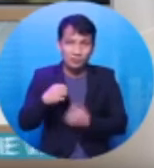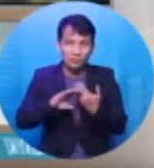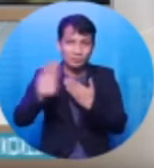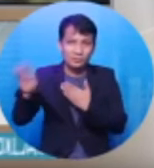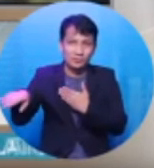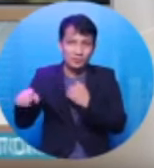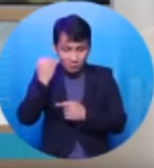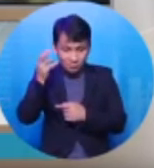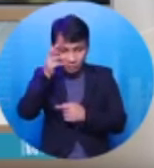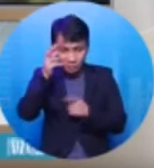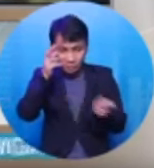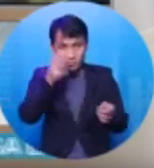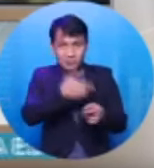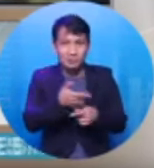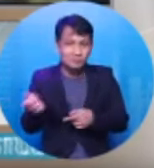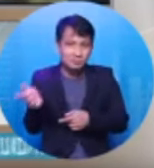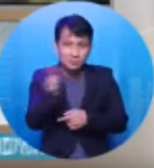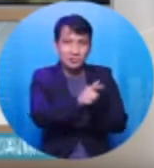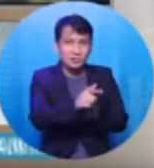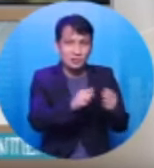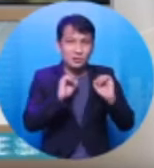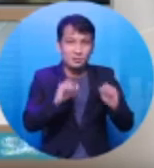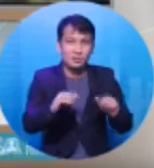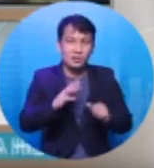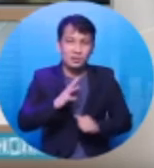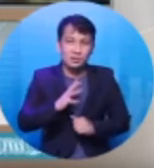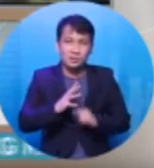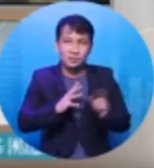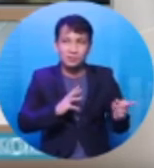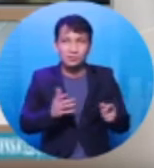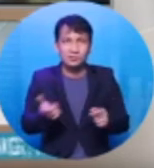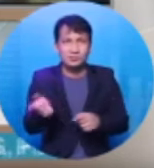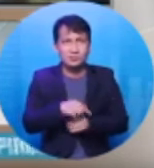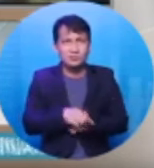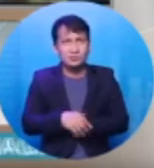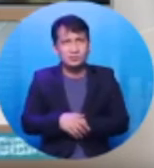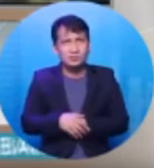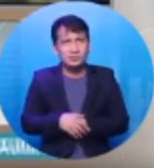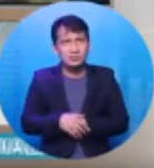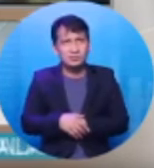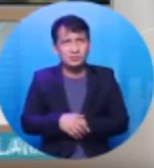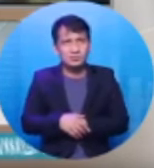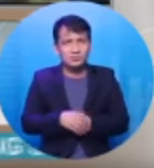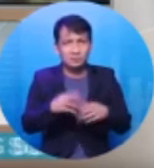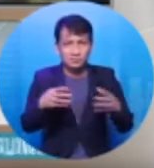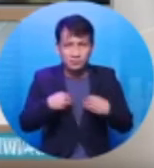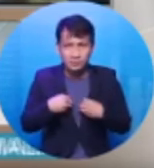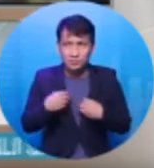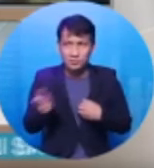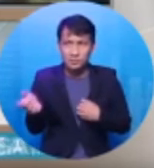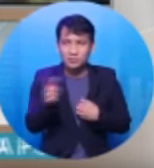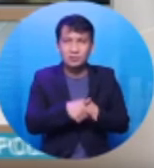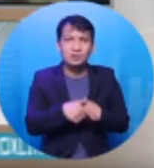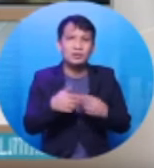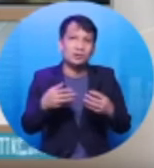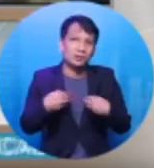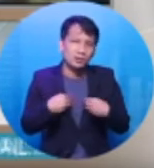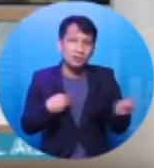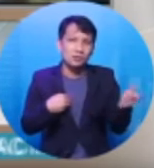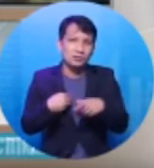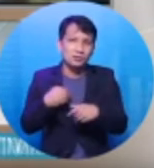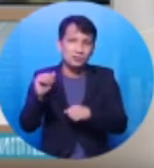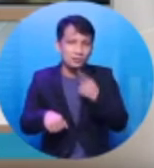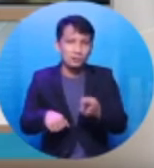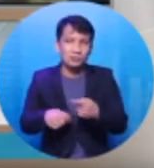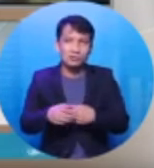makipagbalikan kay Jundrel. Kahit kami, okay lang daw sa kanya, basta sila pa rin daw, tanggap niya yung relasyon namin ni Jundrel. Nag-set siya